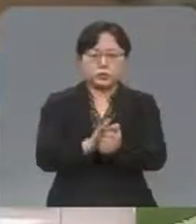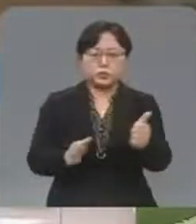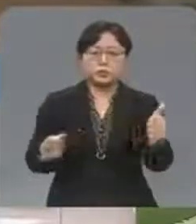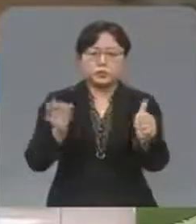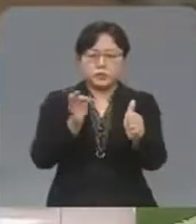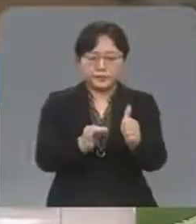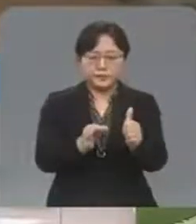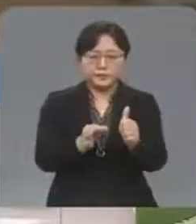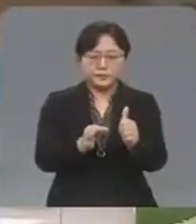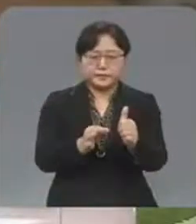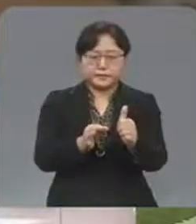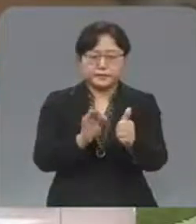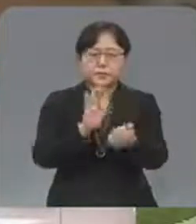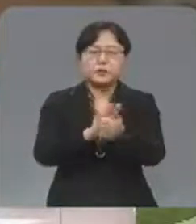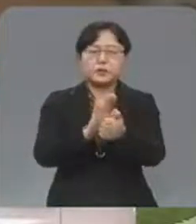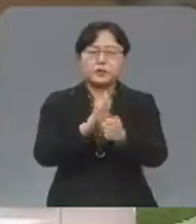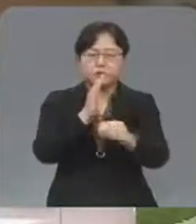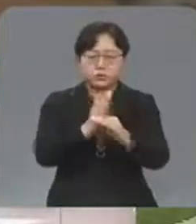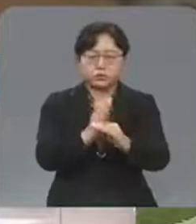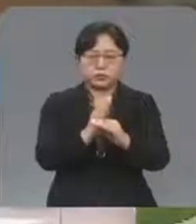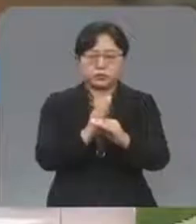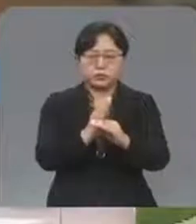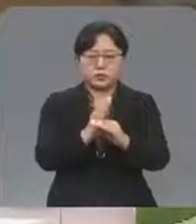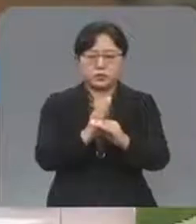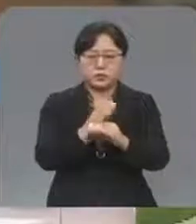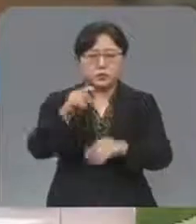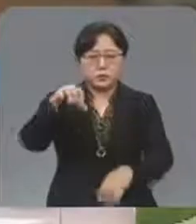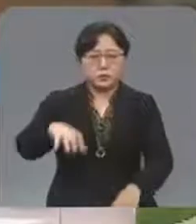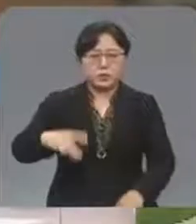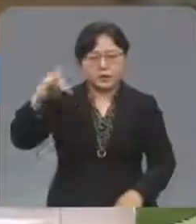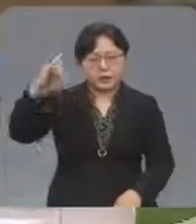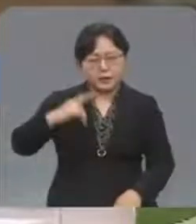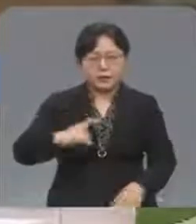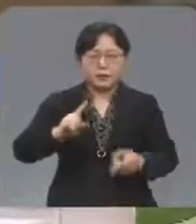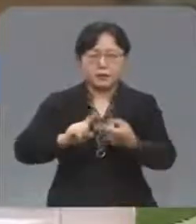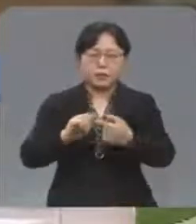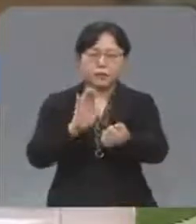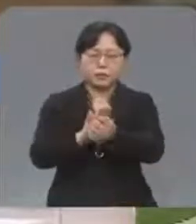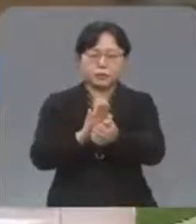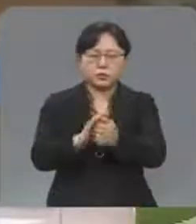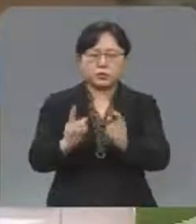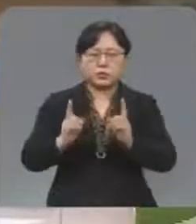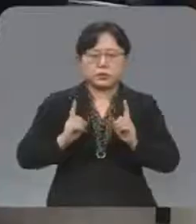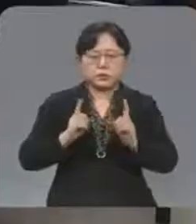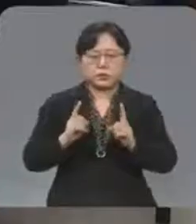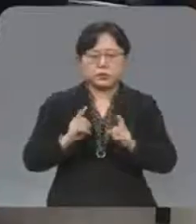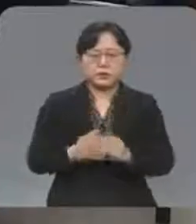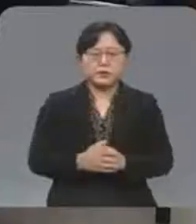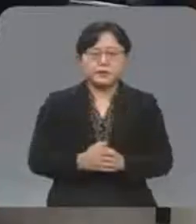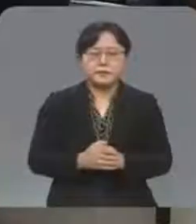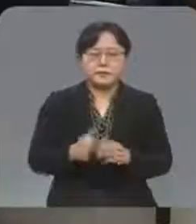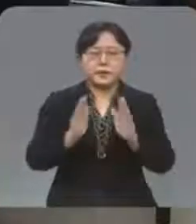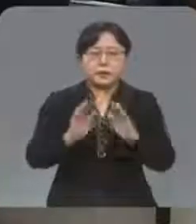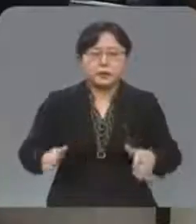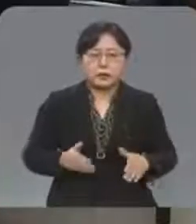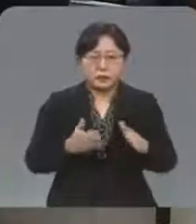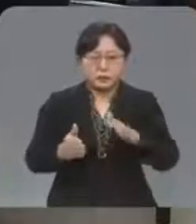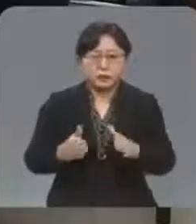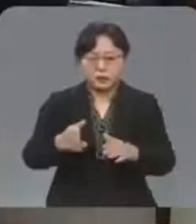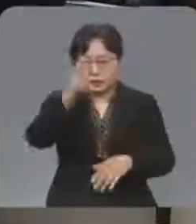주면서까지 지원을 하고 있는데 그곳에 또 태양광에 대한 보조금을 받으면서 전남도는